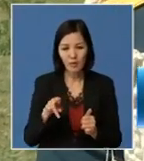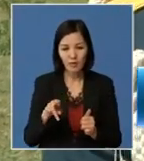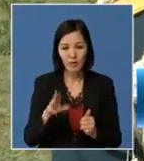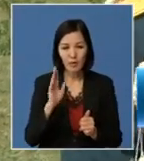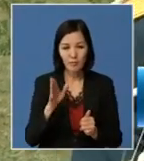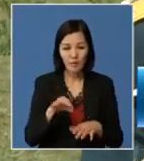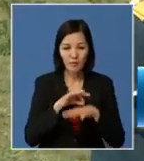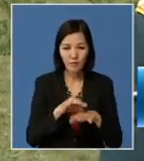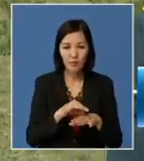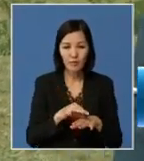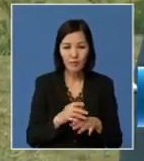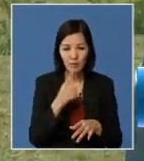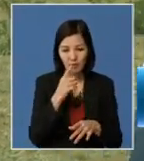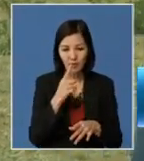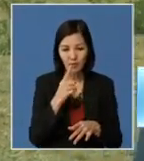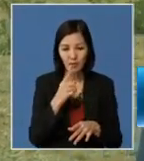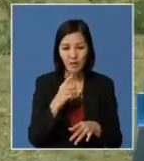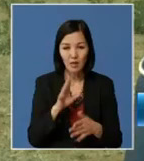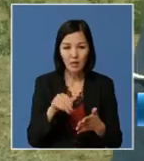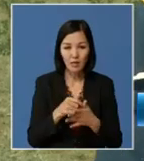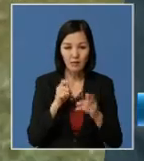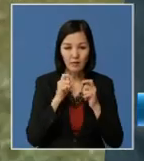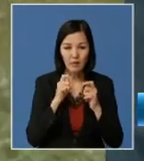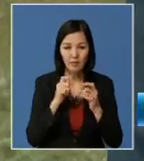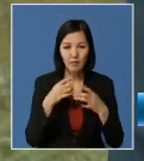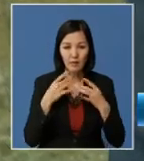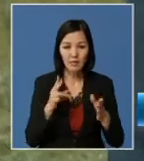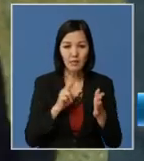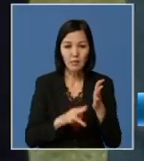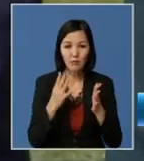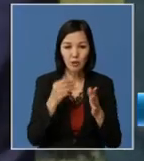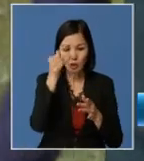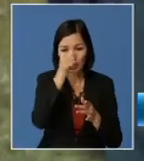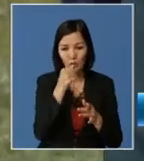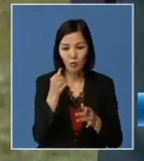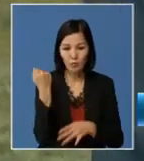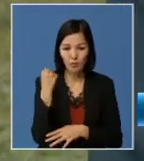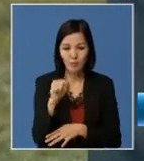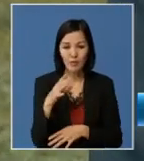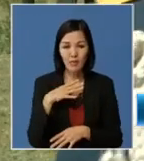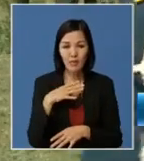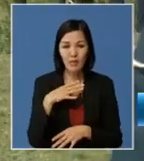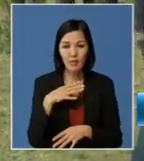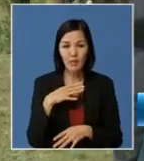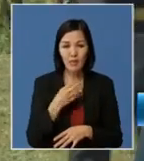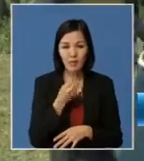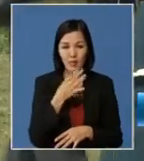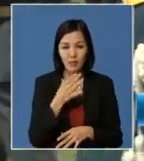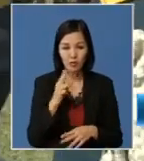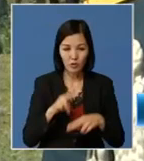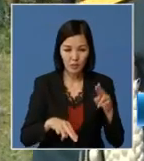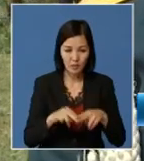приближается наш главный праздник, День Победы. Уже 74 года как отмечаем. Настрой хороший, патриотичный, потому что